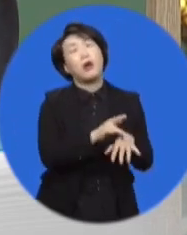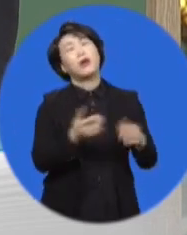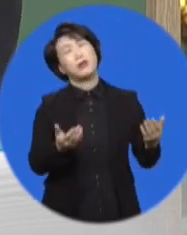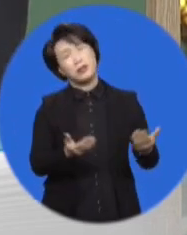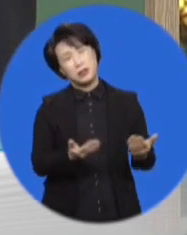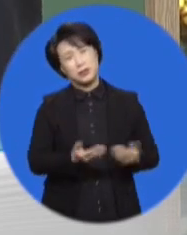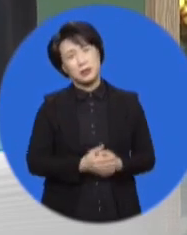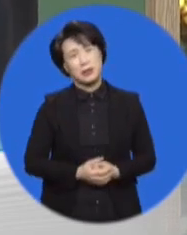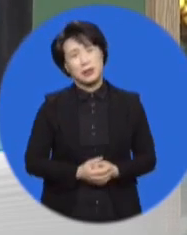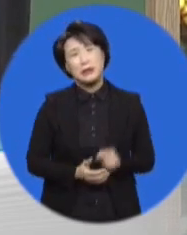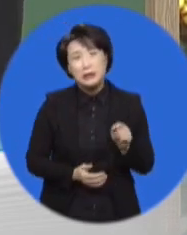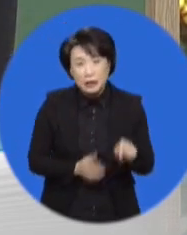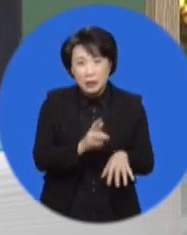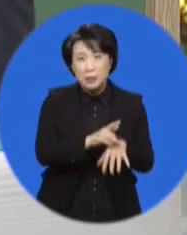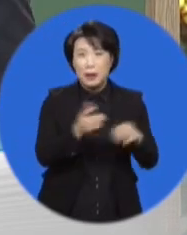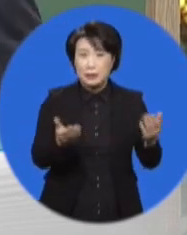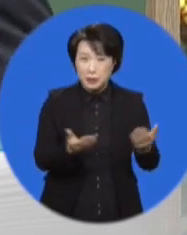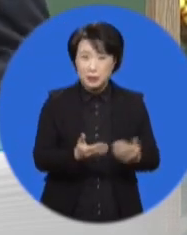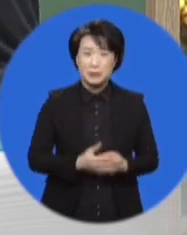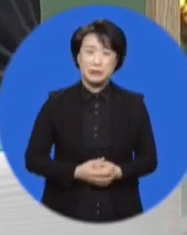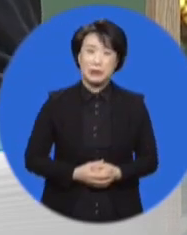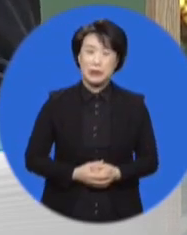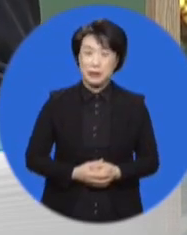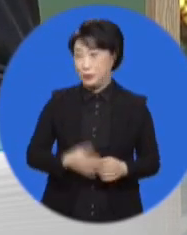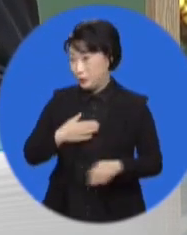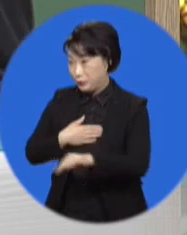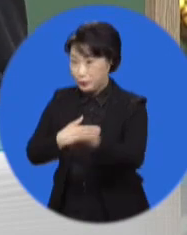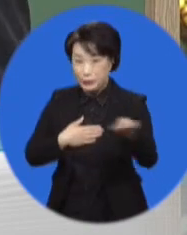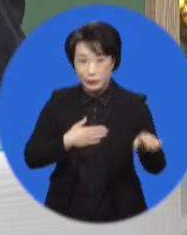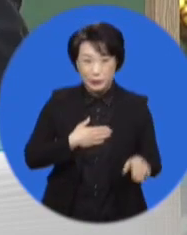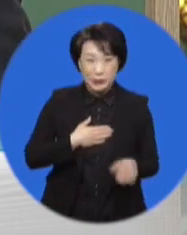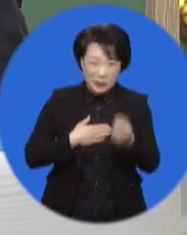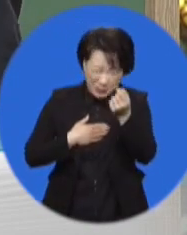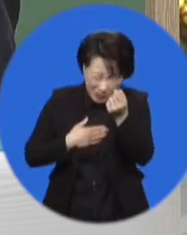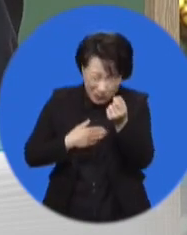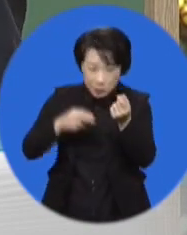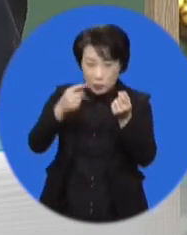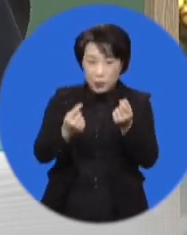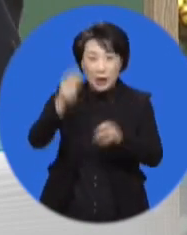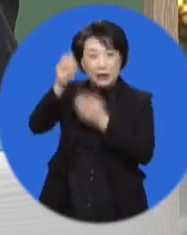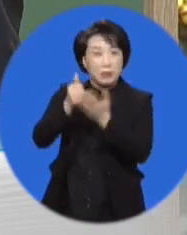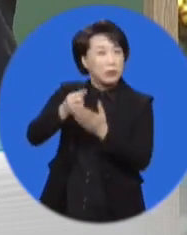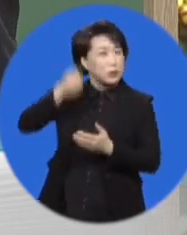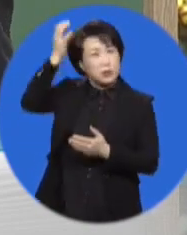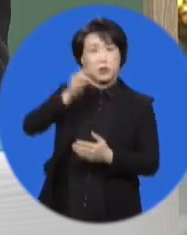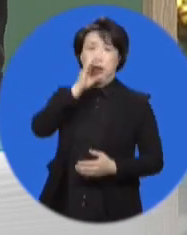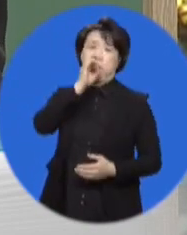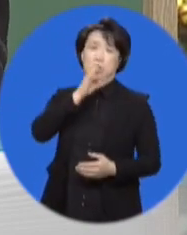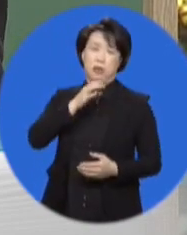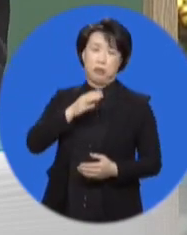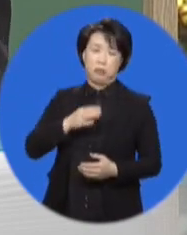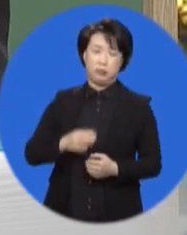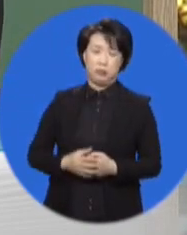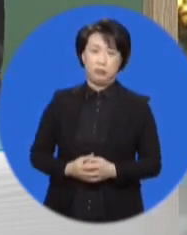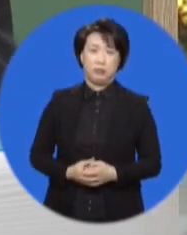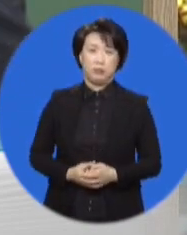역사예요. 이게 마귀 역사. 우리는 한시도 하나님을 잊어버리지 말라.